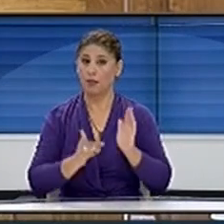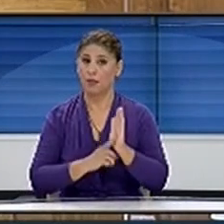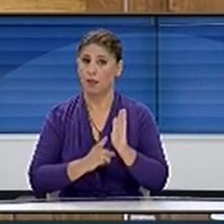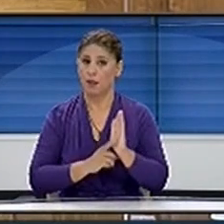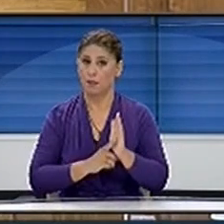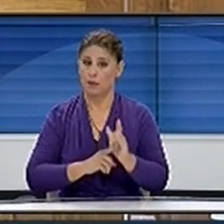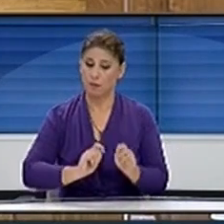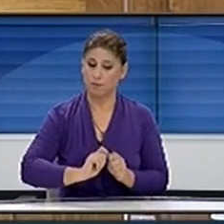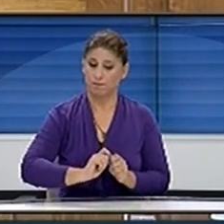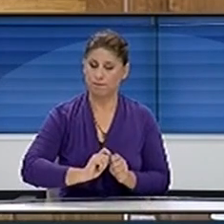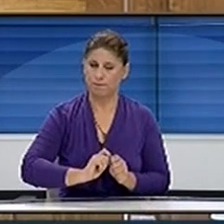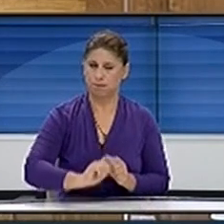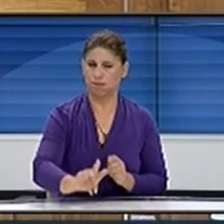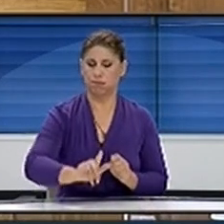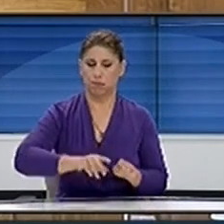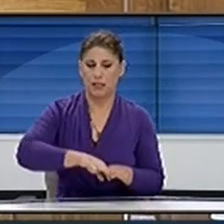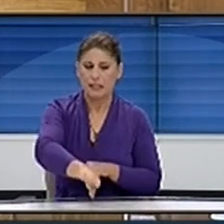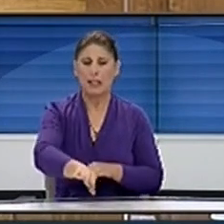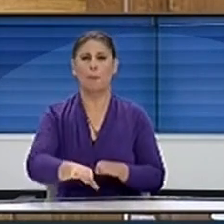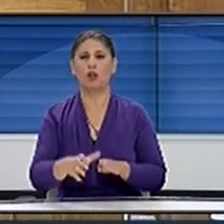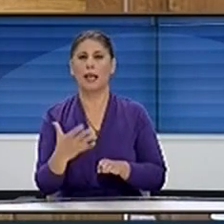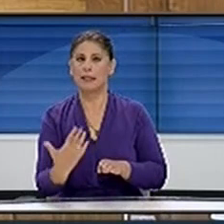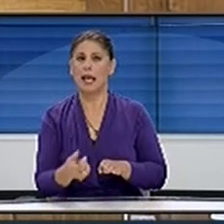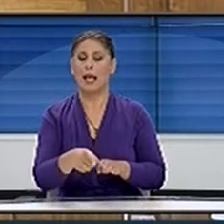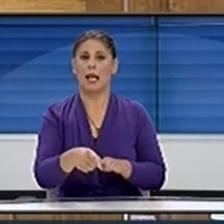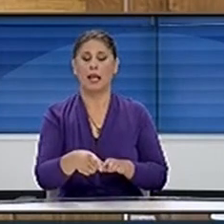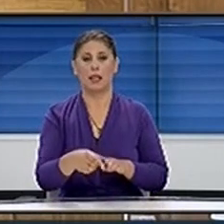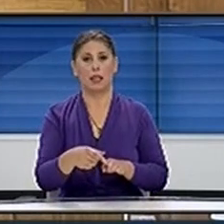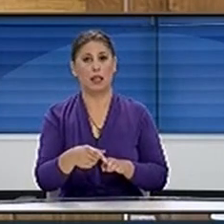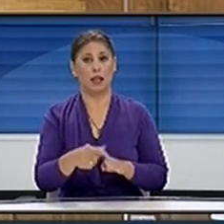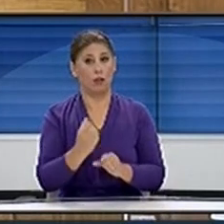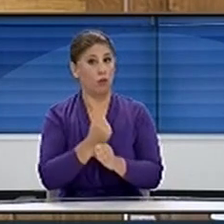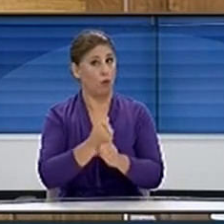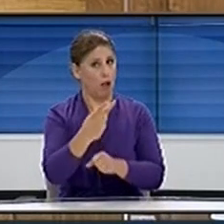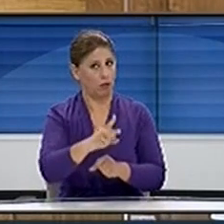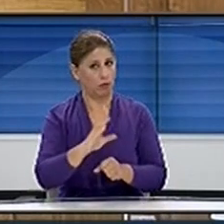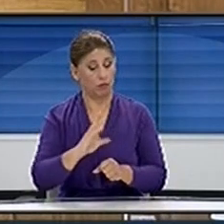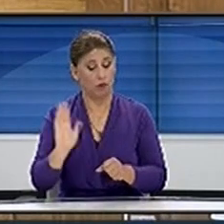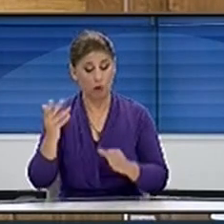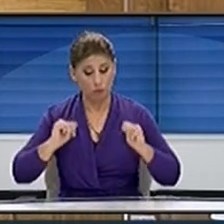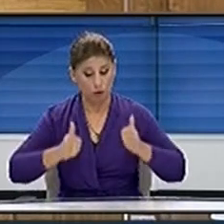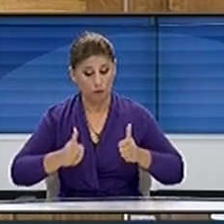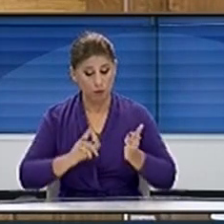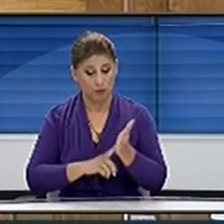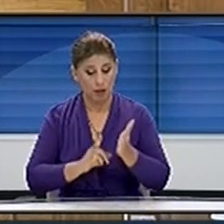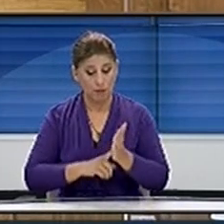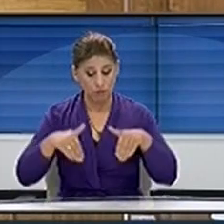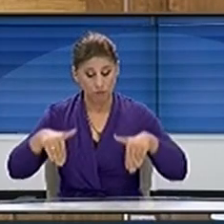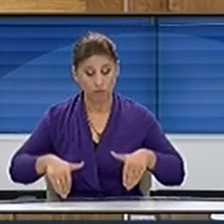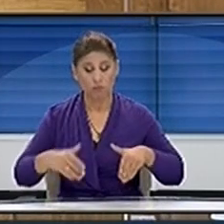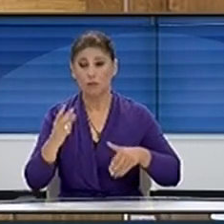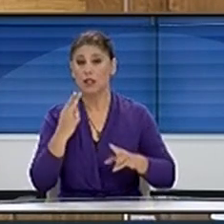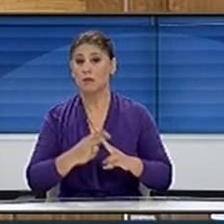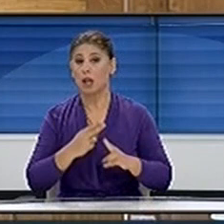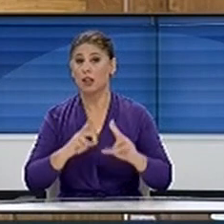να υπονομεύσει το έργο τους. Και κάθε πρωτοβουλία μας οφείλει να σεβαστεί το σημαντικό εθνικό